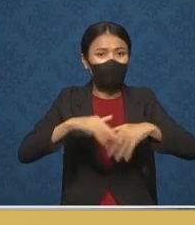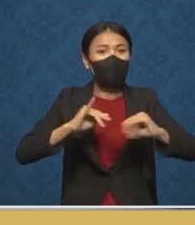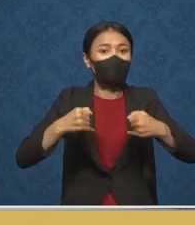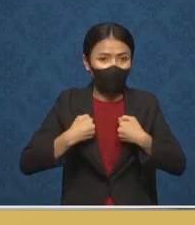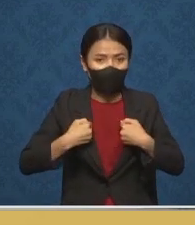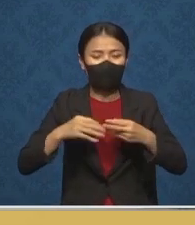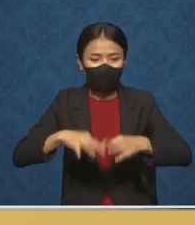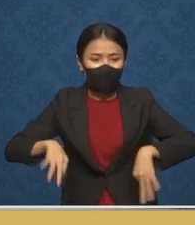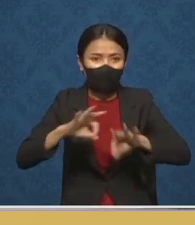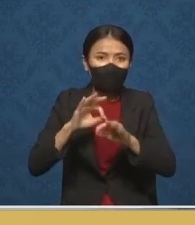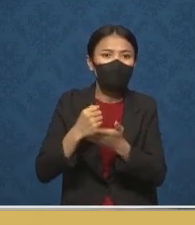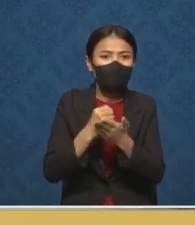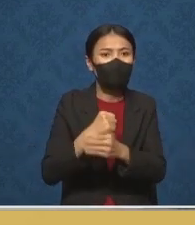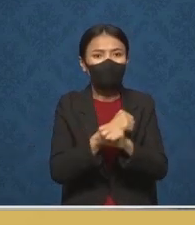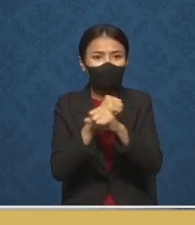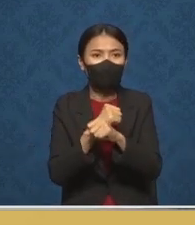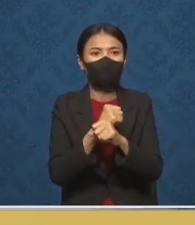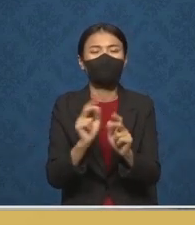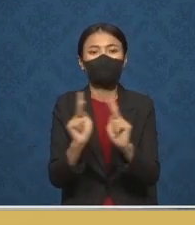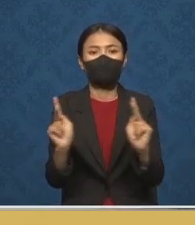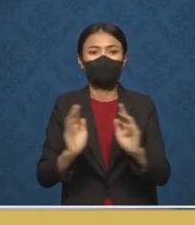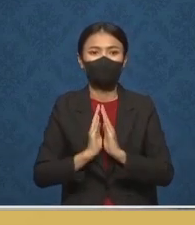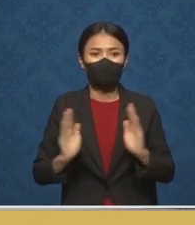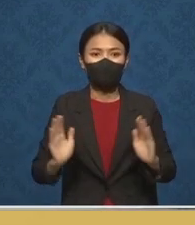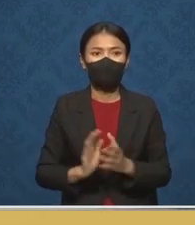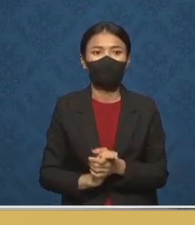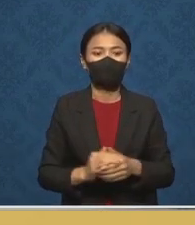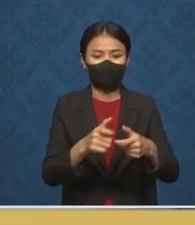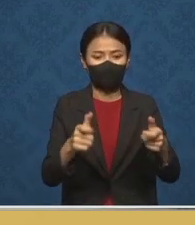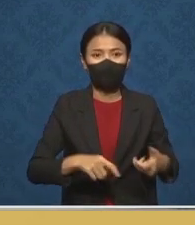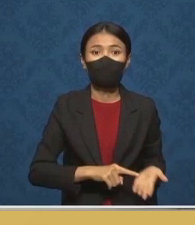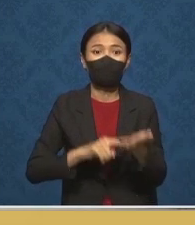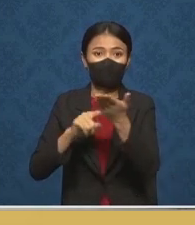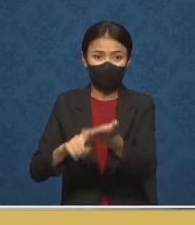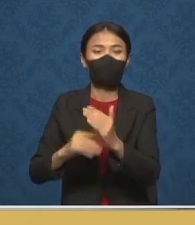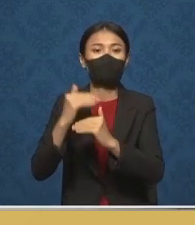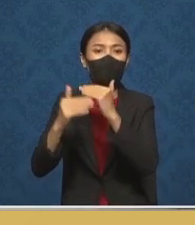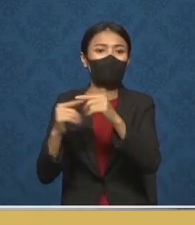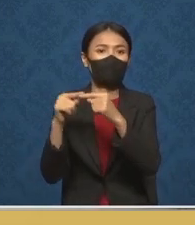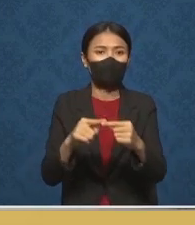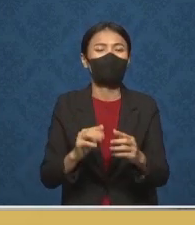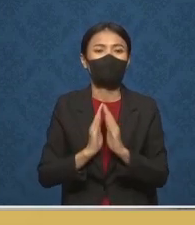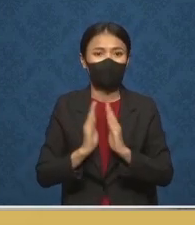ก็อยากจะช่วยกันรักษาแล้วก็ขอบพระคุณทางกรรมาธิการฮะอยากจะให้รายงานนี้ได้มีการขย